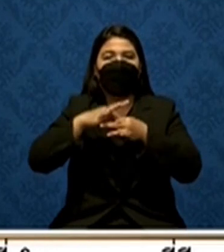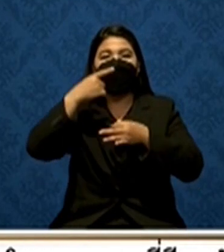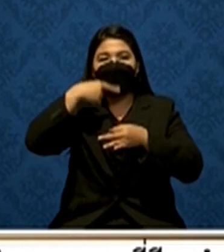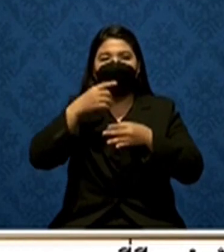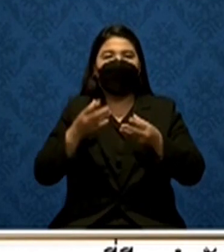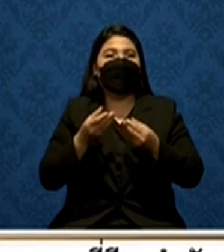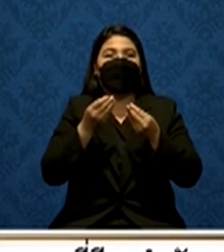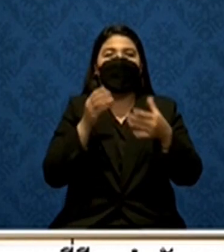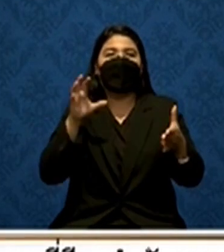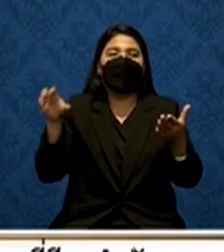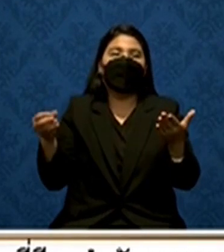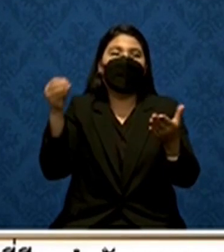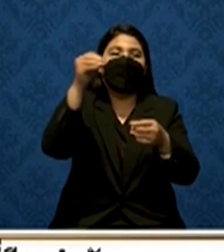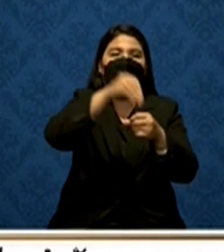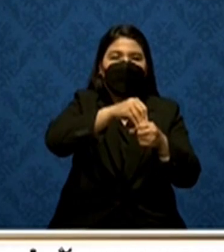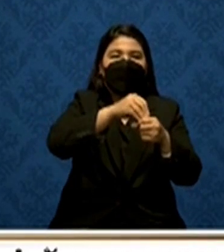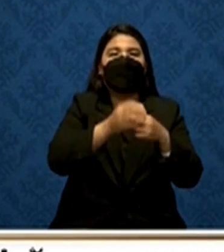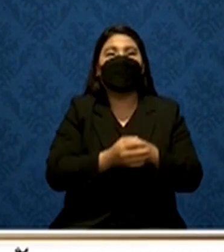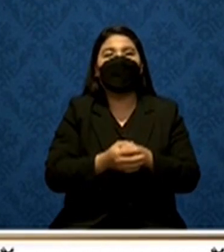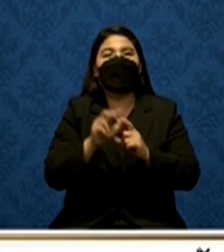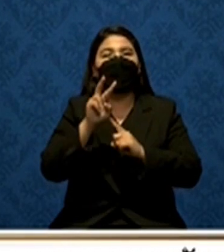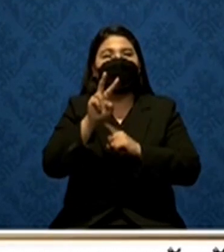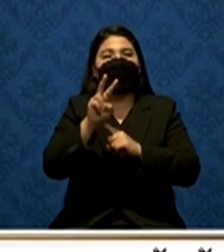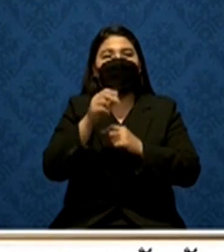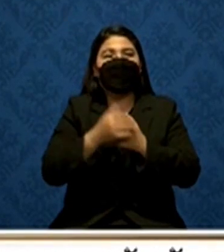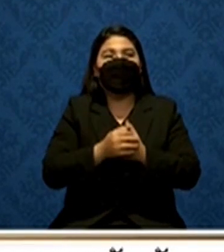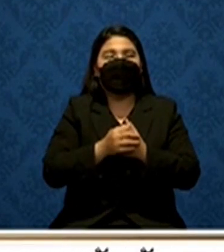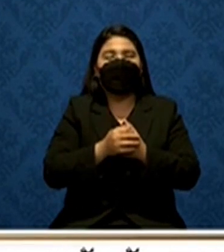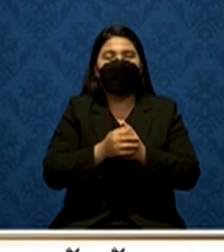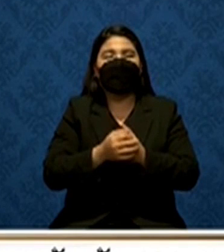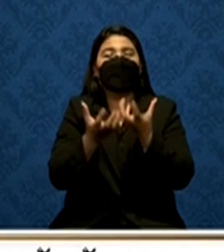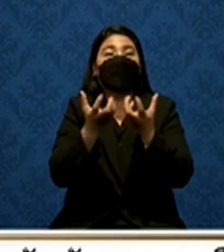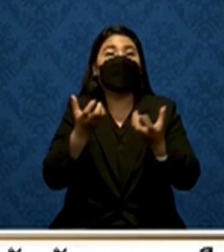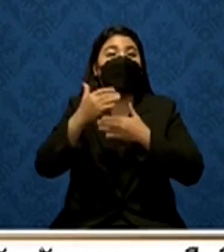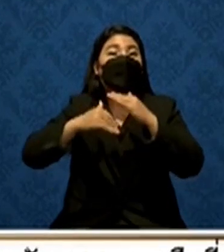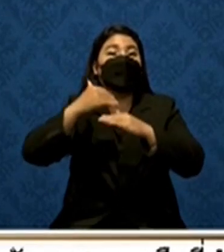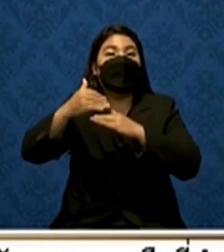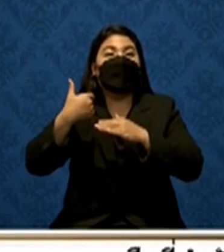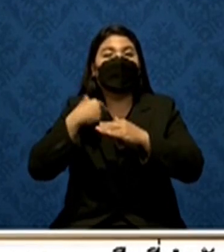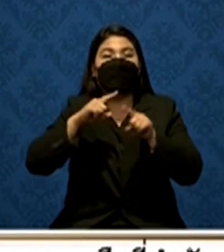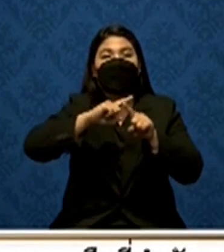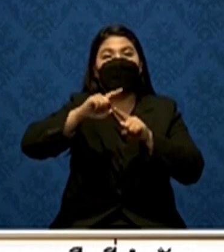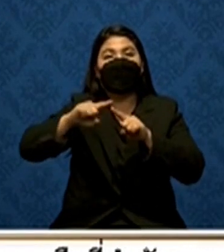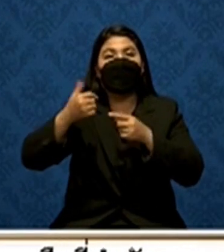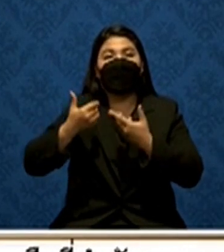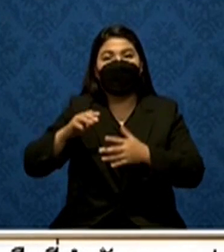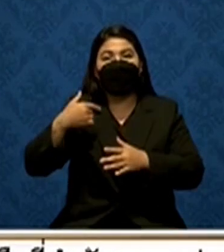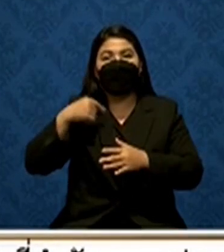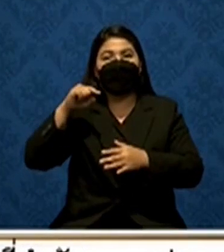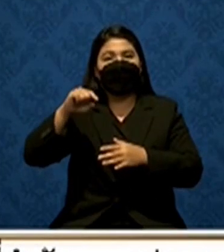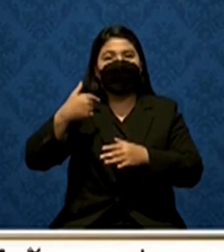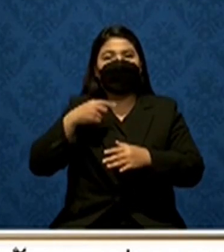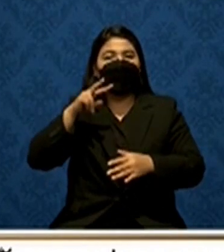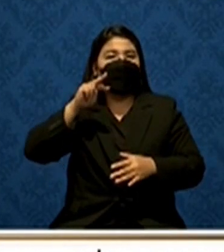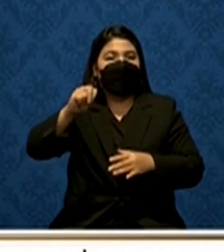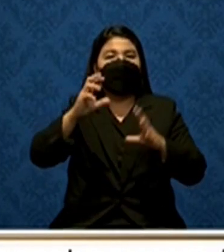่มีการนดประ